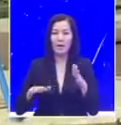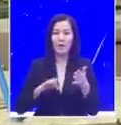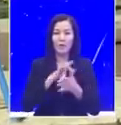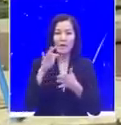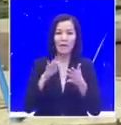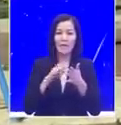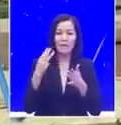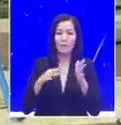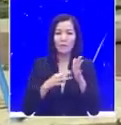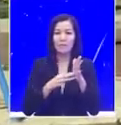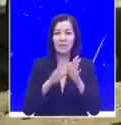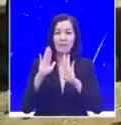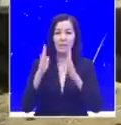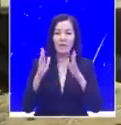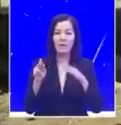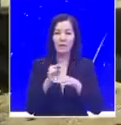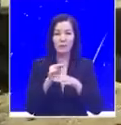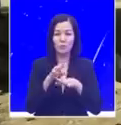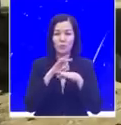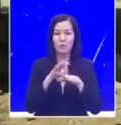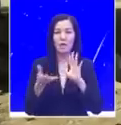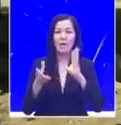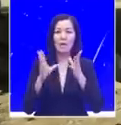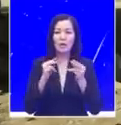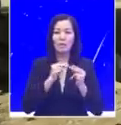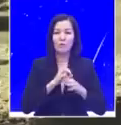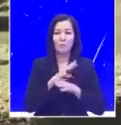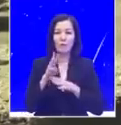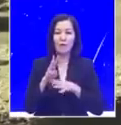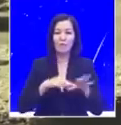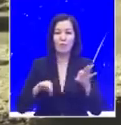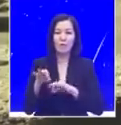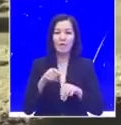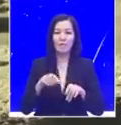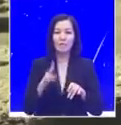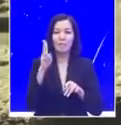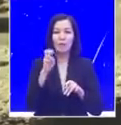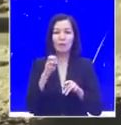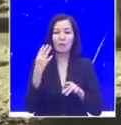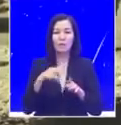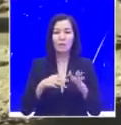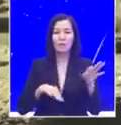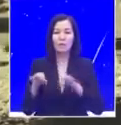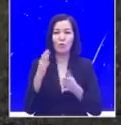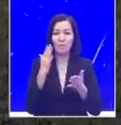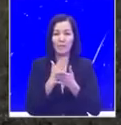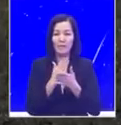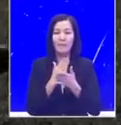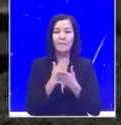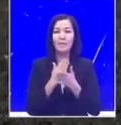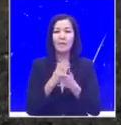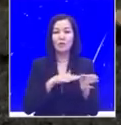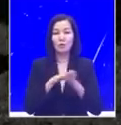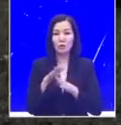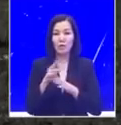қалалардағы 38 саябақ жөндеуден өтеді. Жалпы жұмыспен қамтудың жол картасында 1240 жоба көрсетілген, жүзеге асса